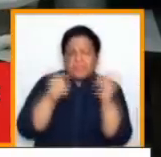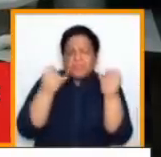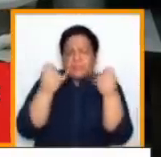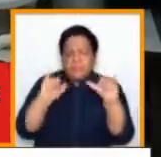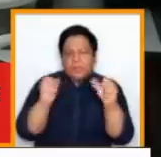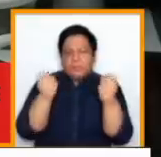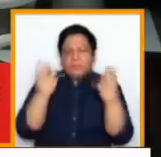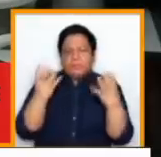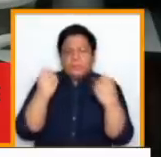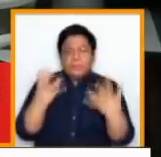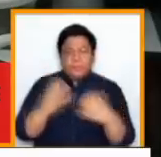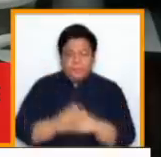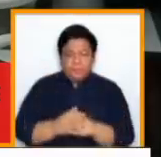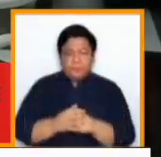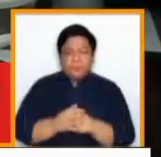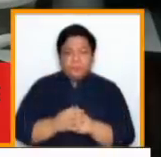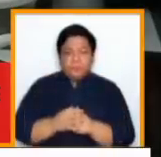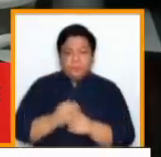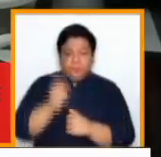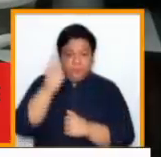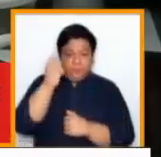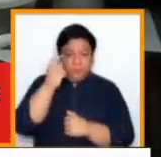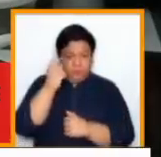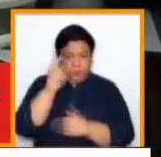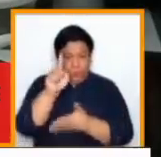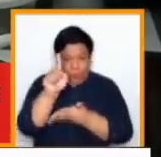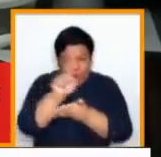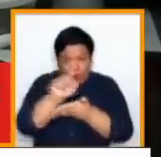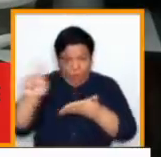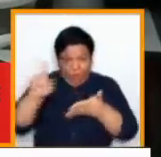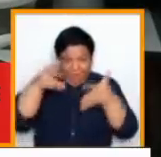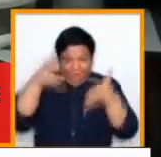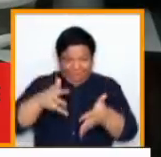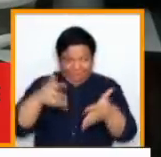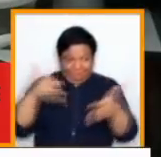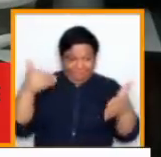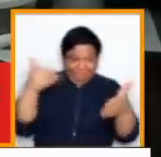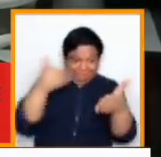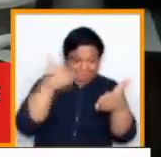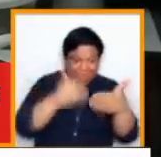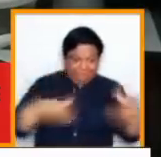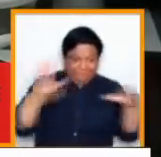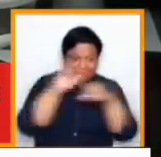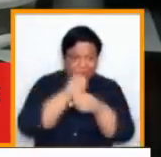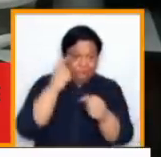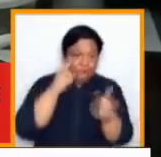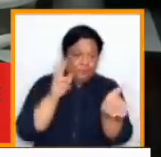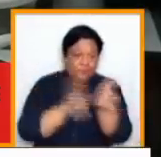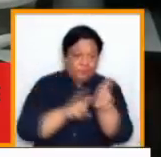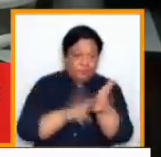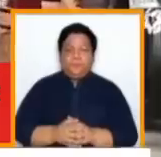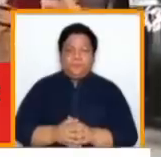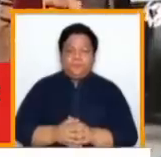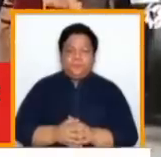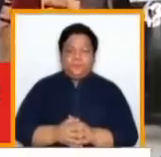ang deadline ng voter registration ng COMELEC ay maaga pa lang ay marami na yung pumipila dito sa COMELEC Aroseros. Alas 8